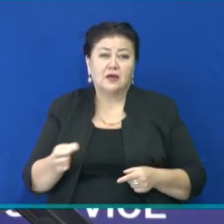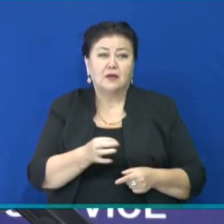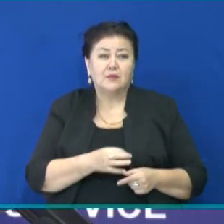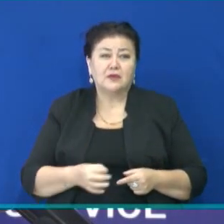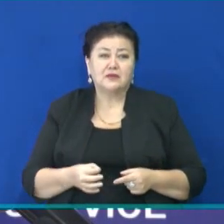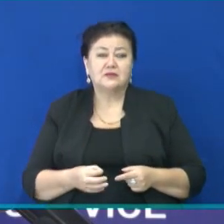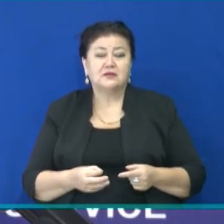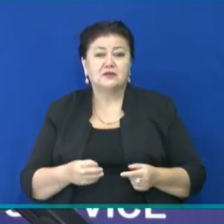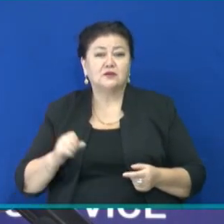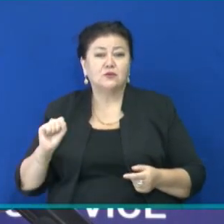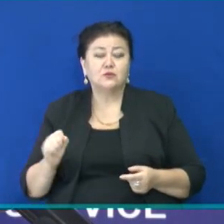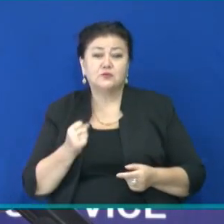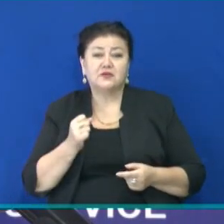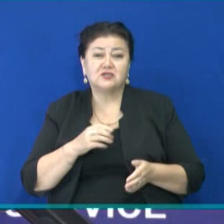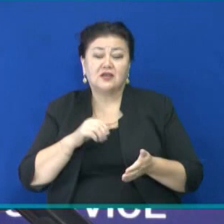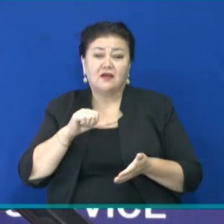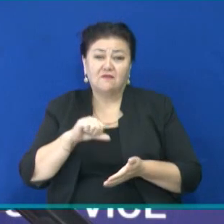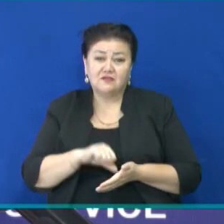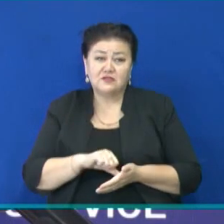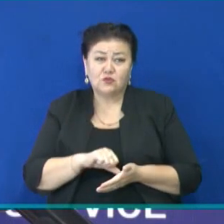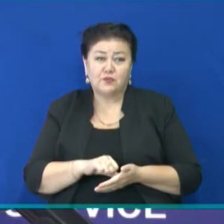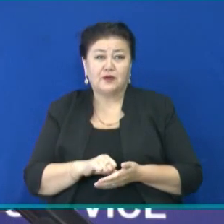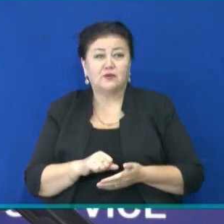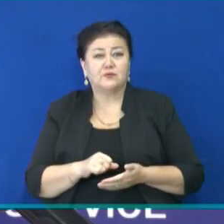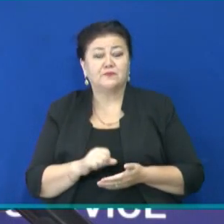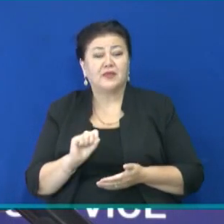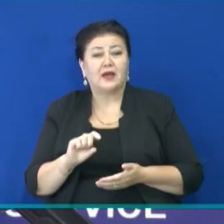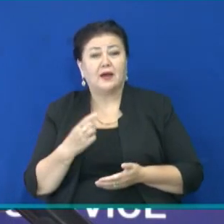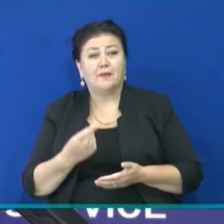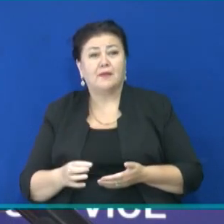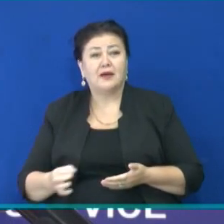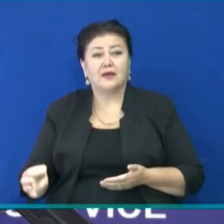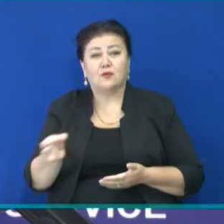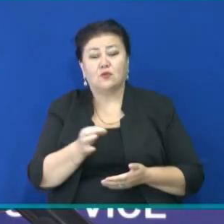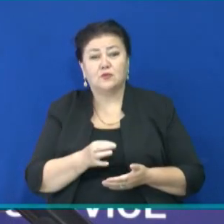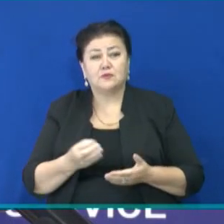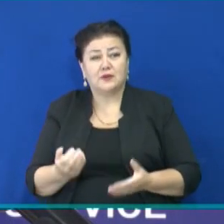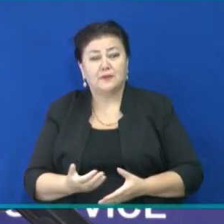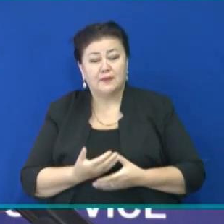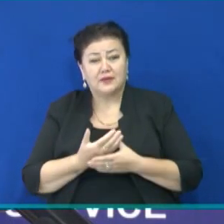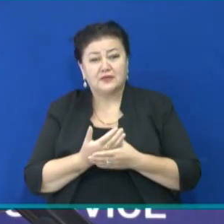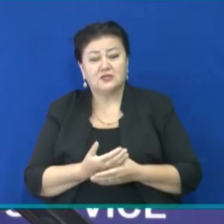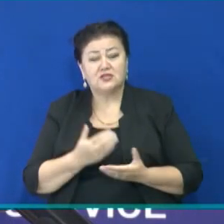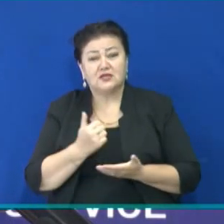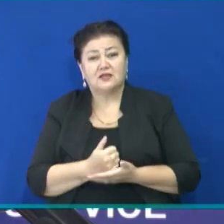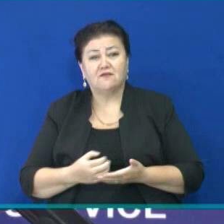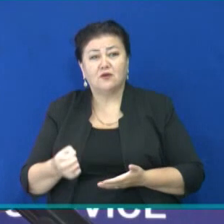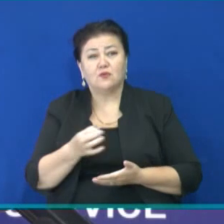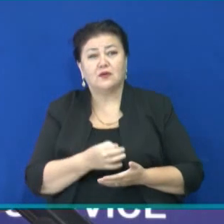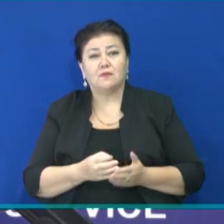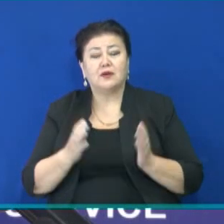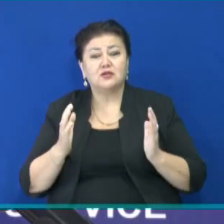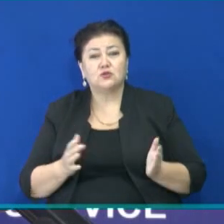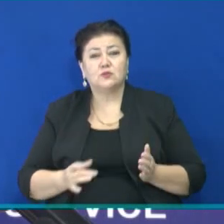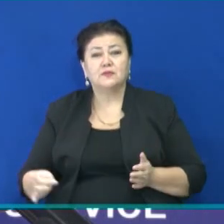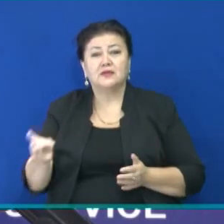нәтижеге қол жеткізіп жүр. Соның бір ретінде Абай облысының әкімінің қолдауымен, Нұрлан Тельманның қолдауымен біз үлкен